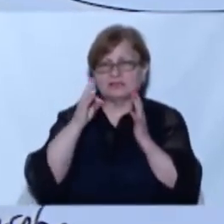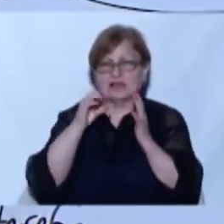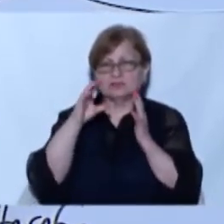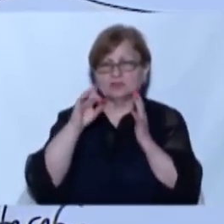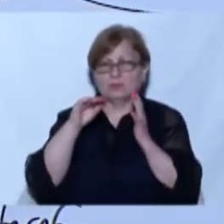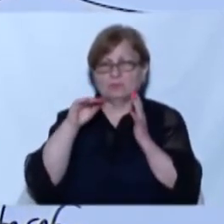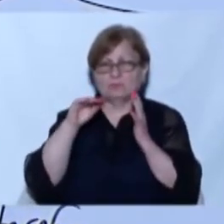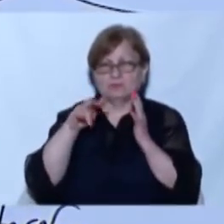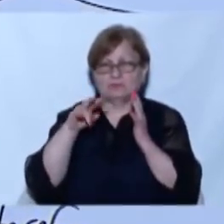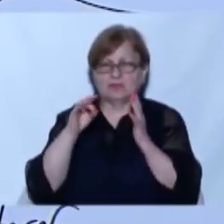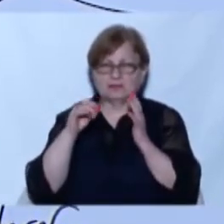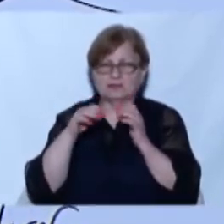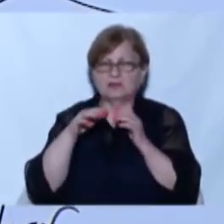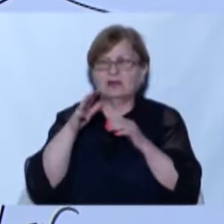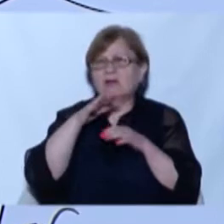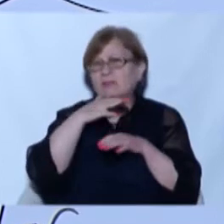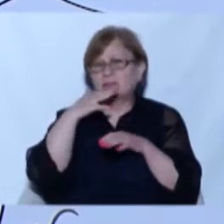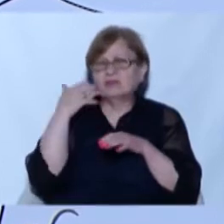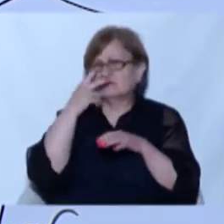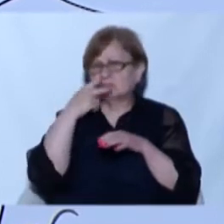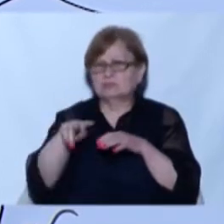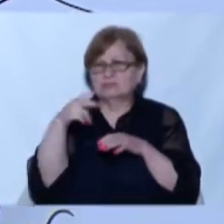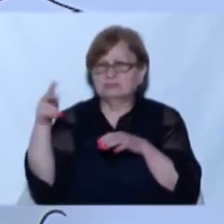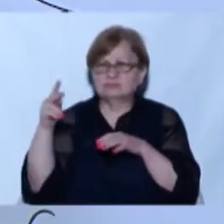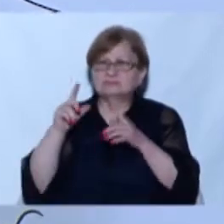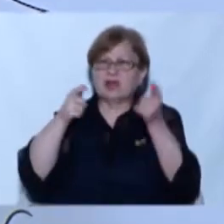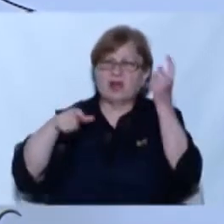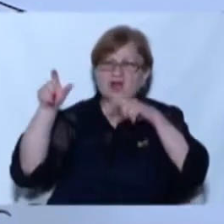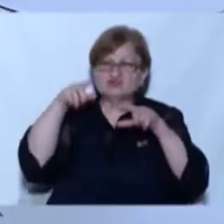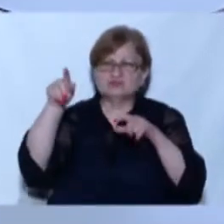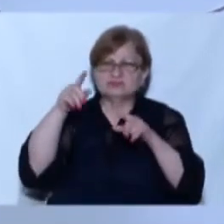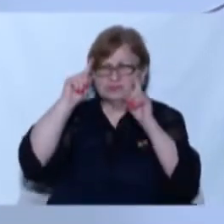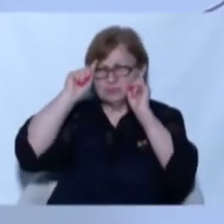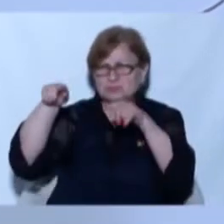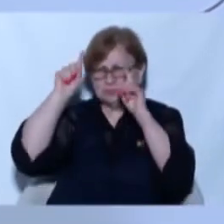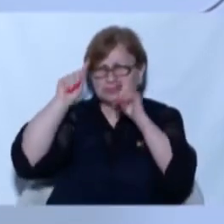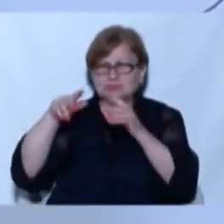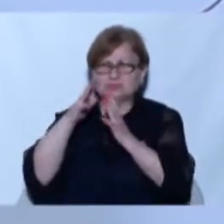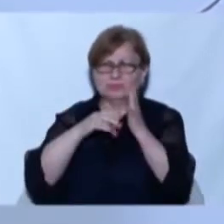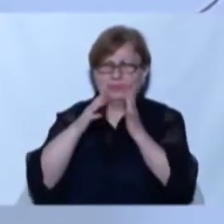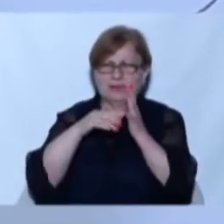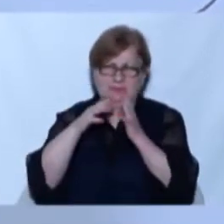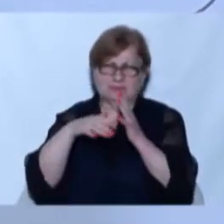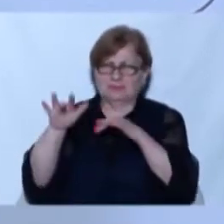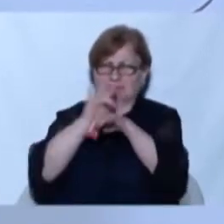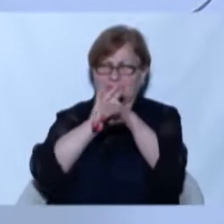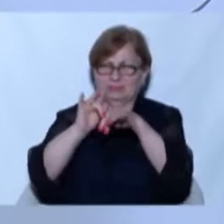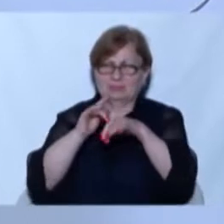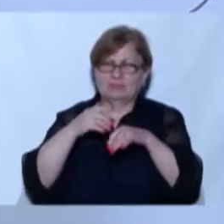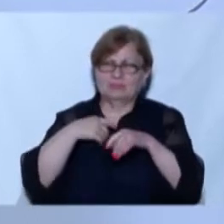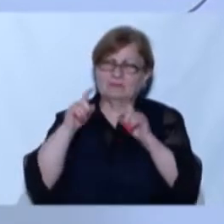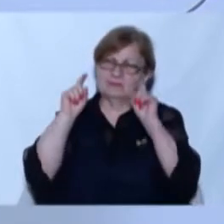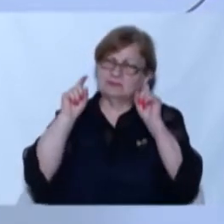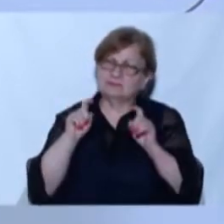ნასოფლარი ბევრი მინახავს, განსაკუთრებით მთაში. დამჯდარვა რომელიმე სახლის ჩამოტეხილ თავი ხეზე